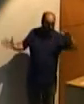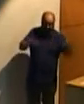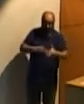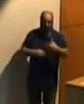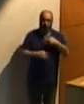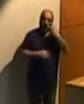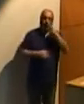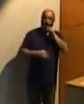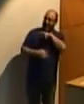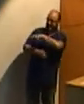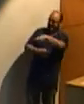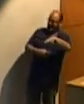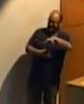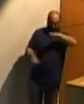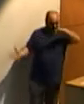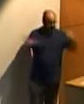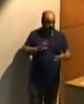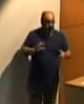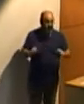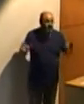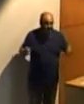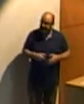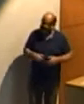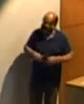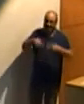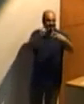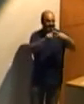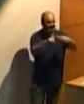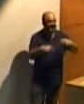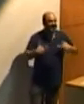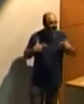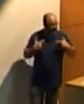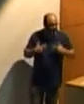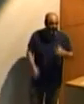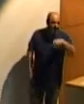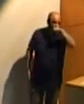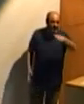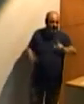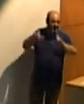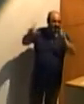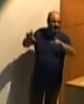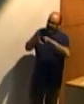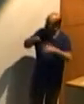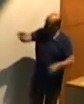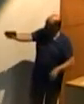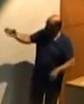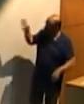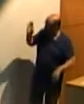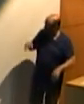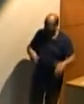alors le vivant entre mystère énigme moi j'aime bien j'aime bien on reprendre sous cette image et qui est assez